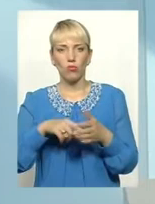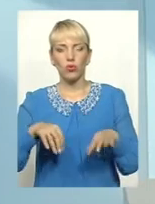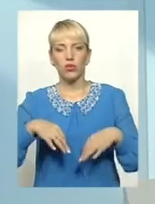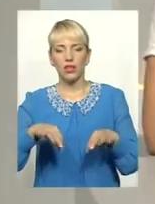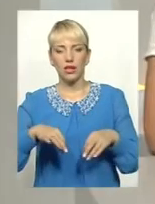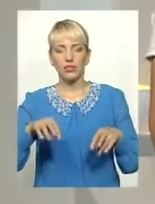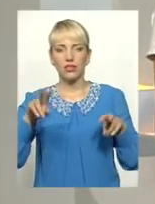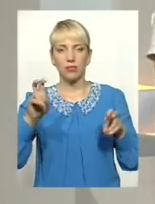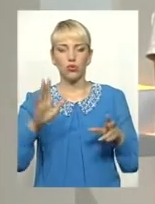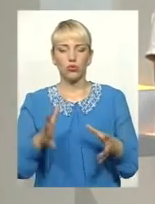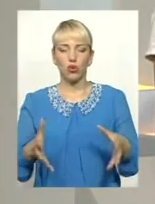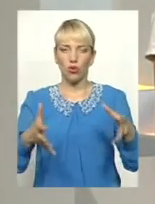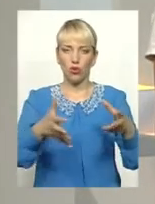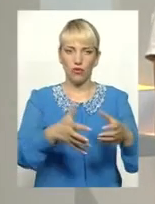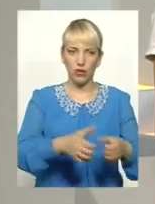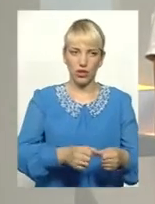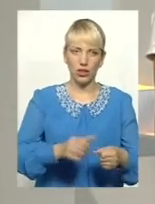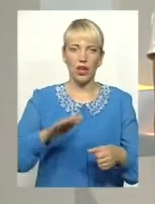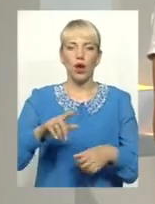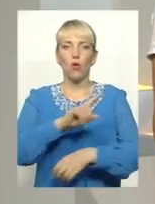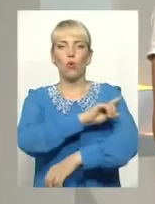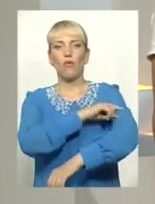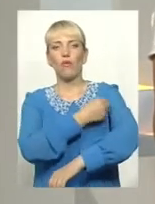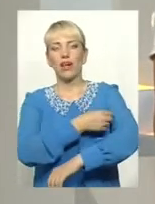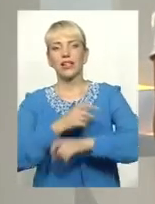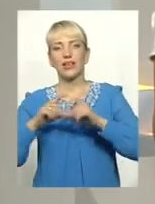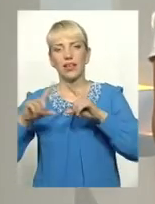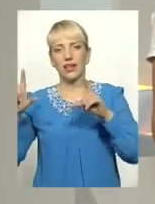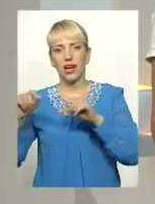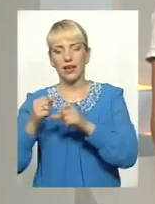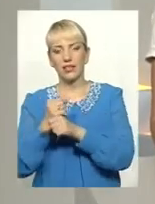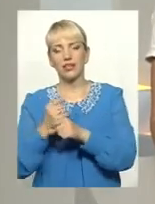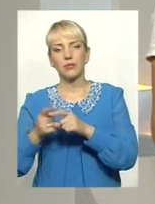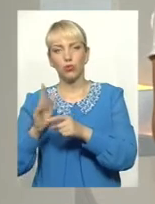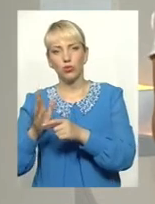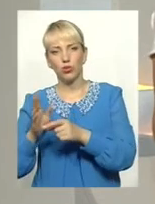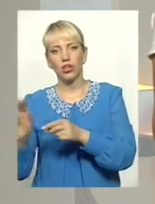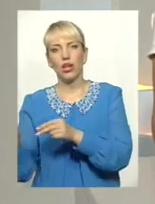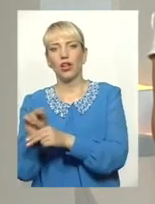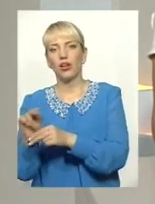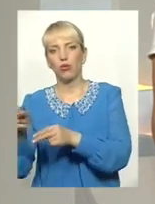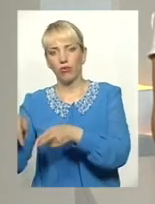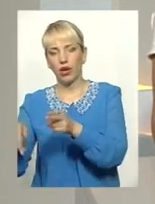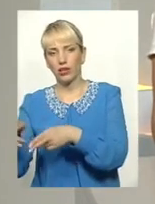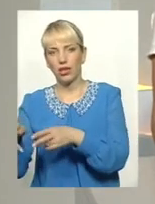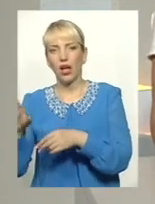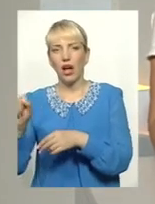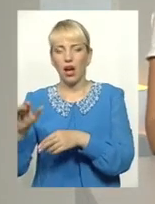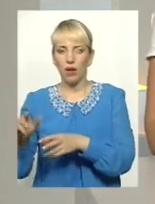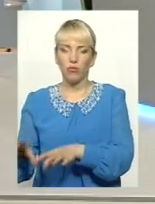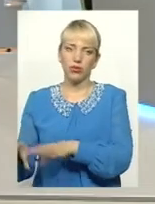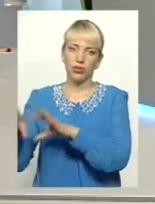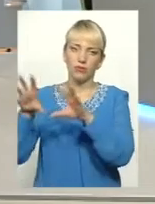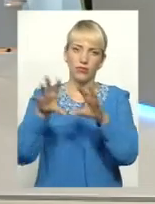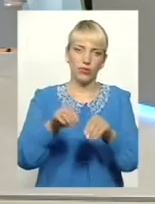їх стерилізують і потім направляють в притулок? Чи це планується, можливо, прямо на території притулку корпус стерилізації?